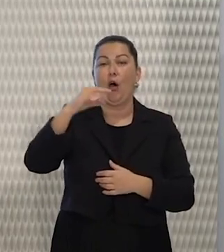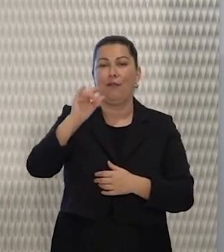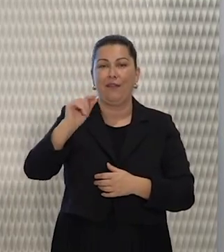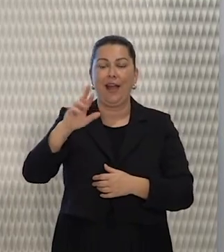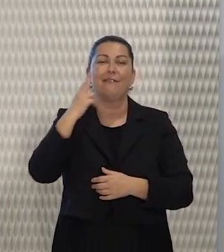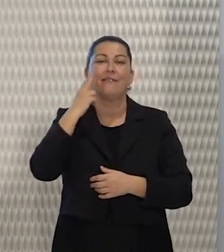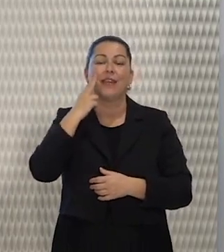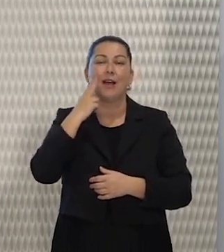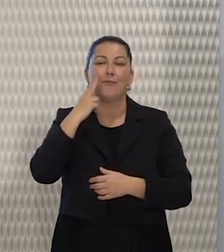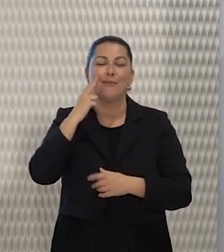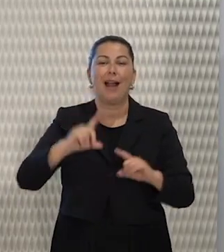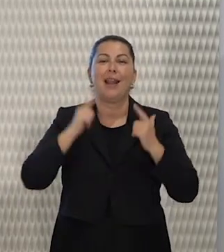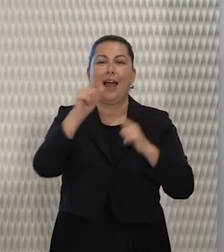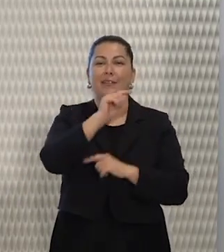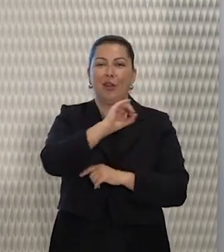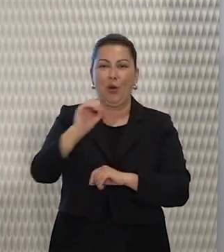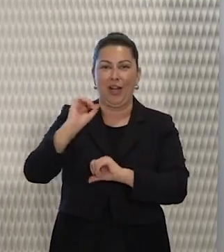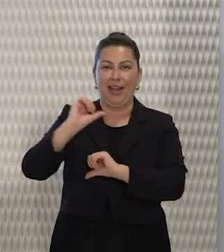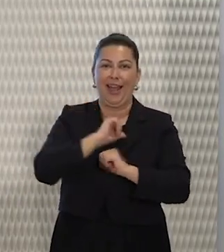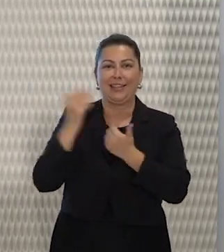der Firma LiveTools. Herzlich willkommen.